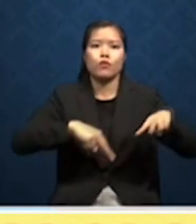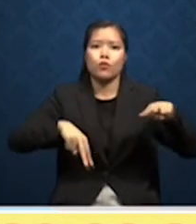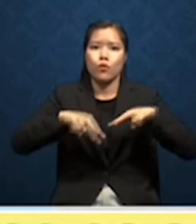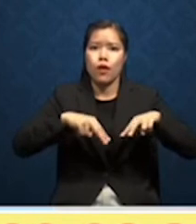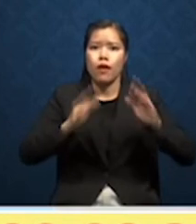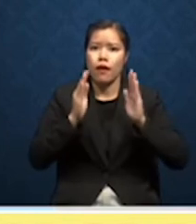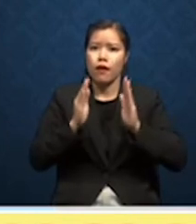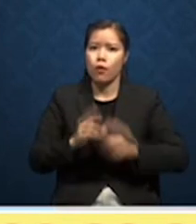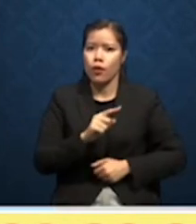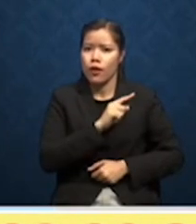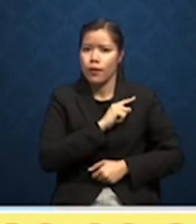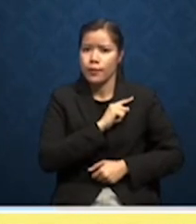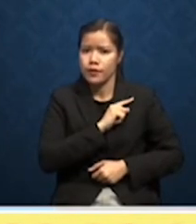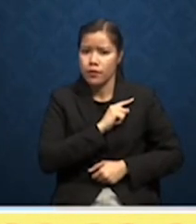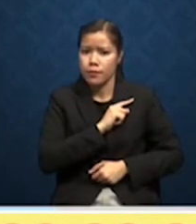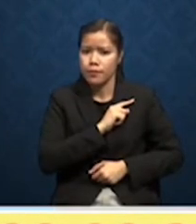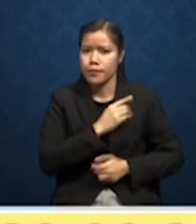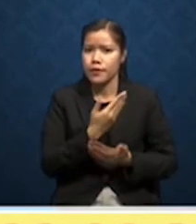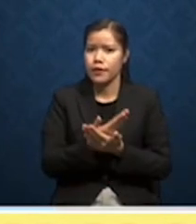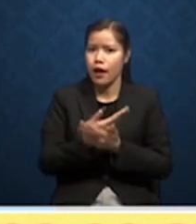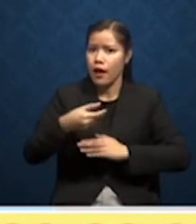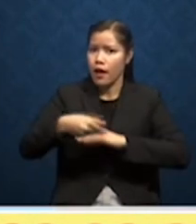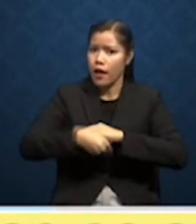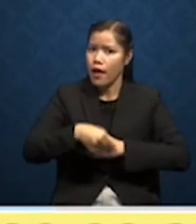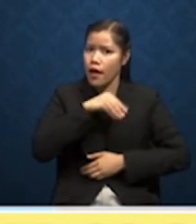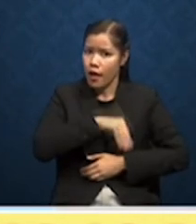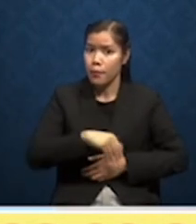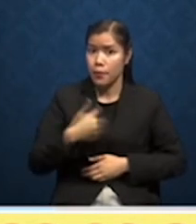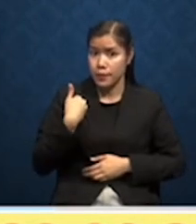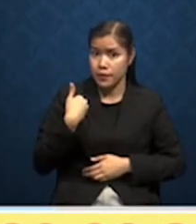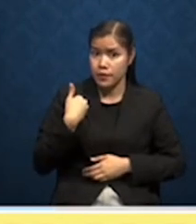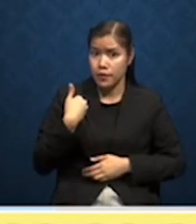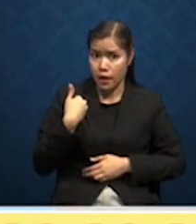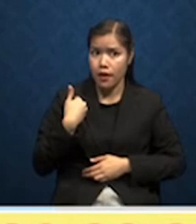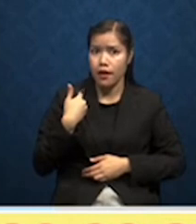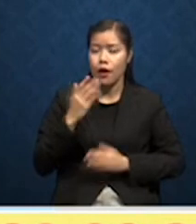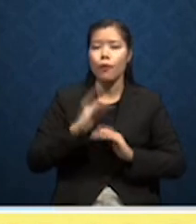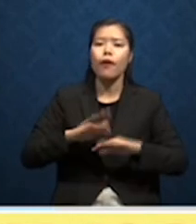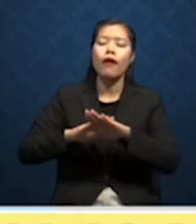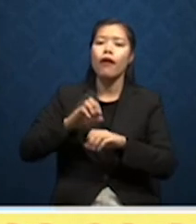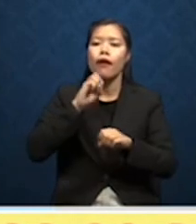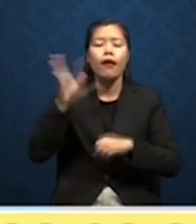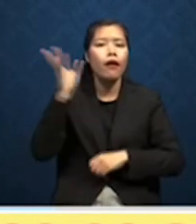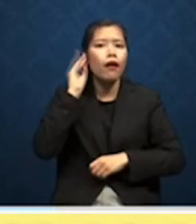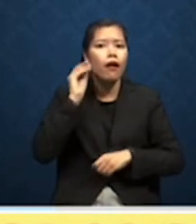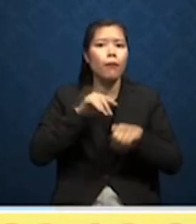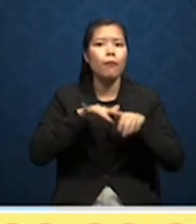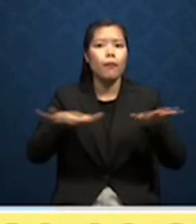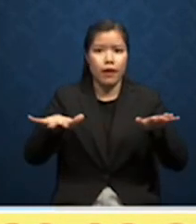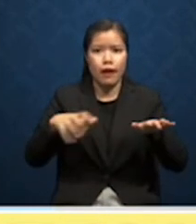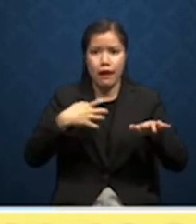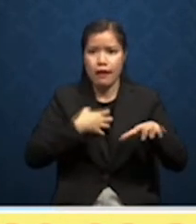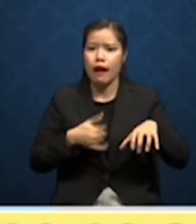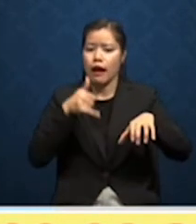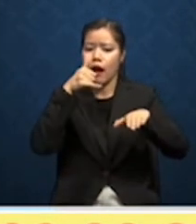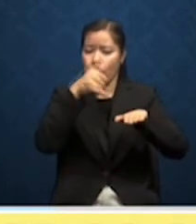ที่หรือเปล่าอันนี้เป็นเสียงลือเสียงเล่าอ้างและอยากให้เข้าไปตรวจสอบให้เห็นได้อย่างจริงจังเ